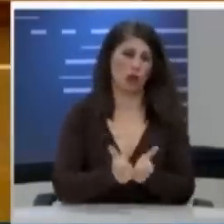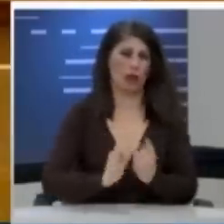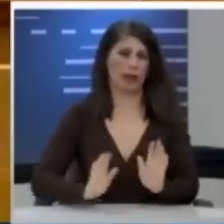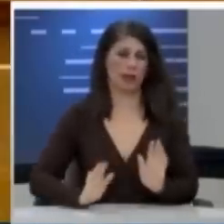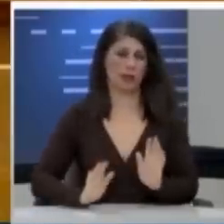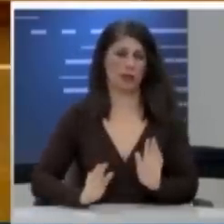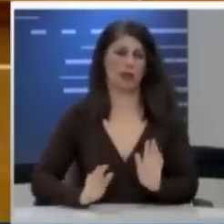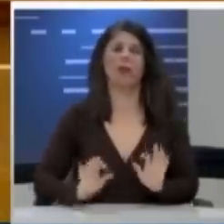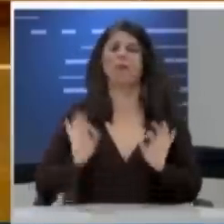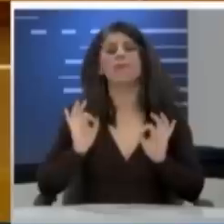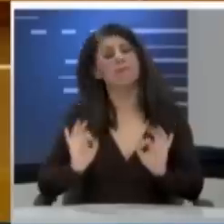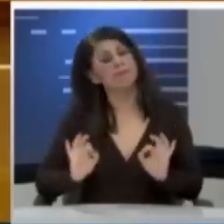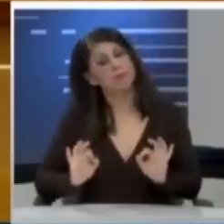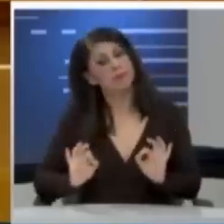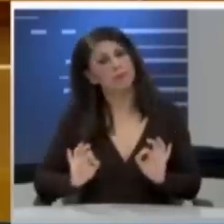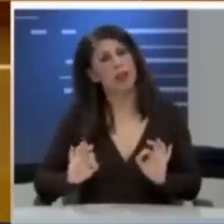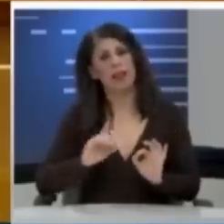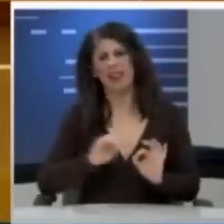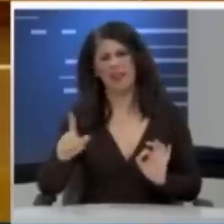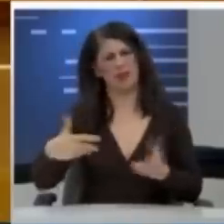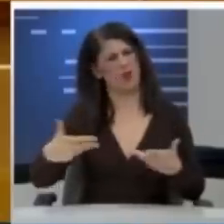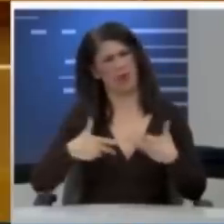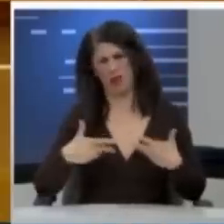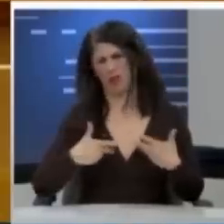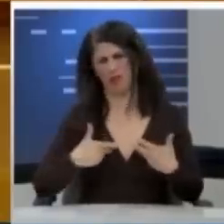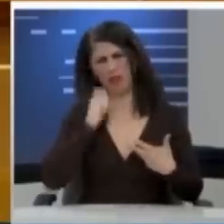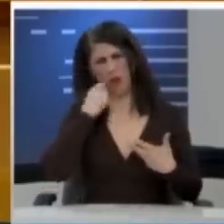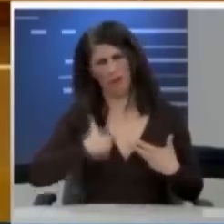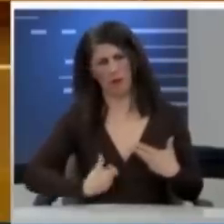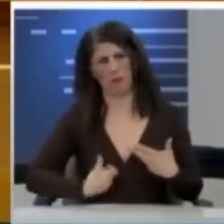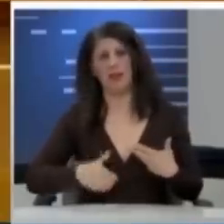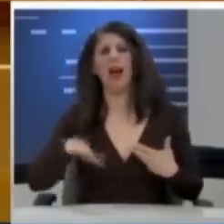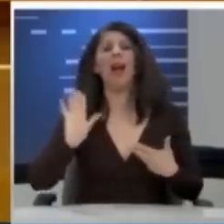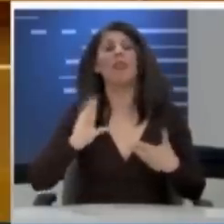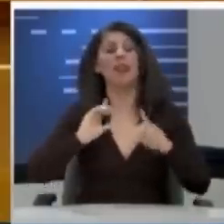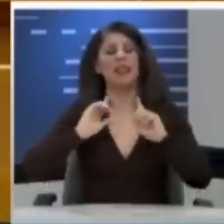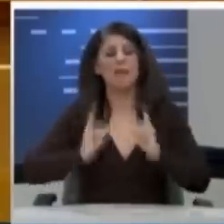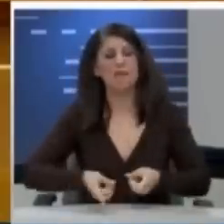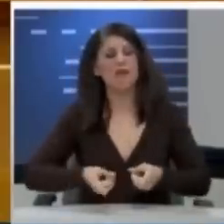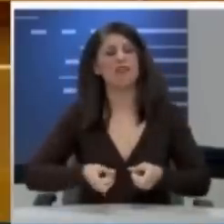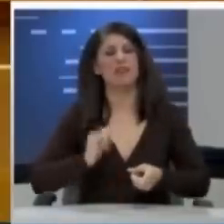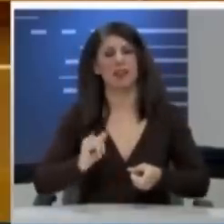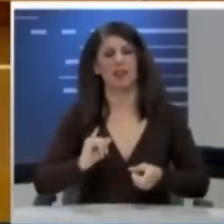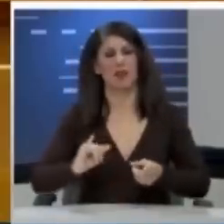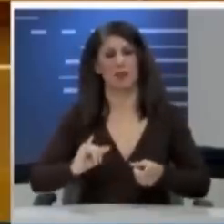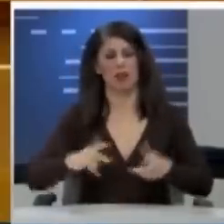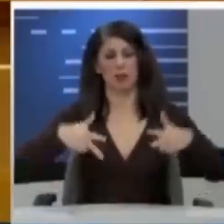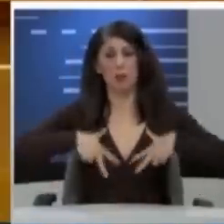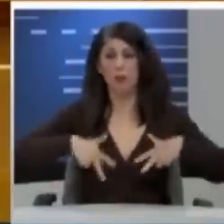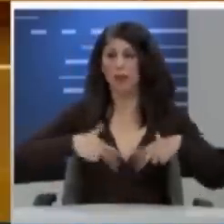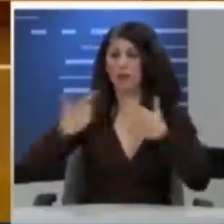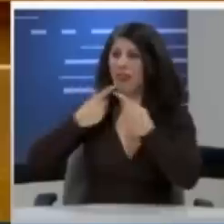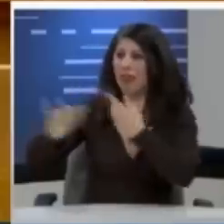τους. Βέβαια, για να μην κοροϊδευόμαστε, δεν έχουν αποφασιστεί ακόμη ούτε καν οι διακρατικές